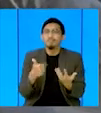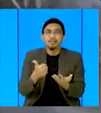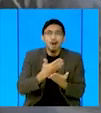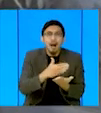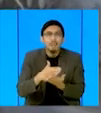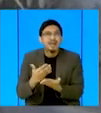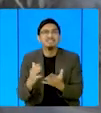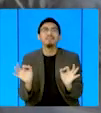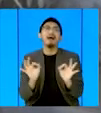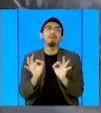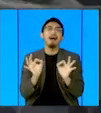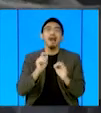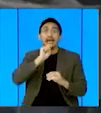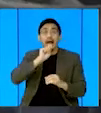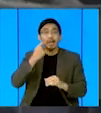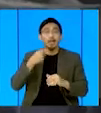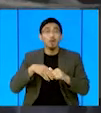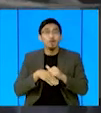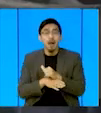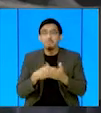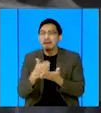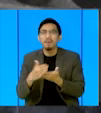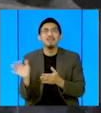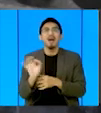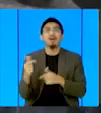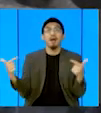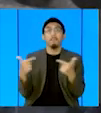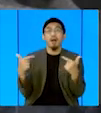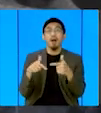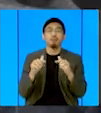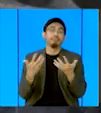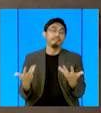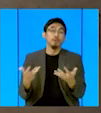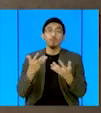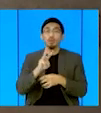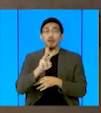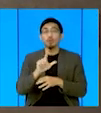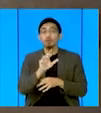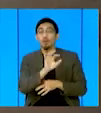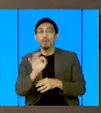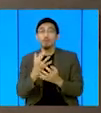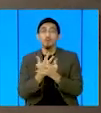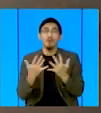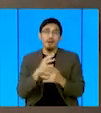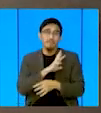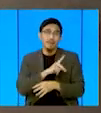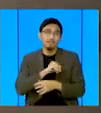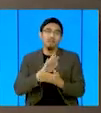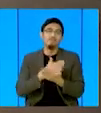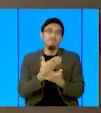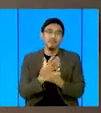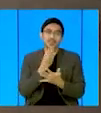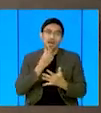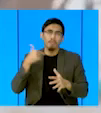bisa berbagi khususnya daging dari hewan kurban. Akibat perang, lebih dari 37 ribu warga Palestina tewas